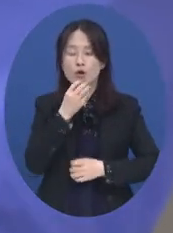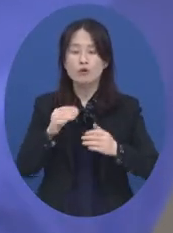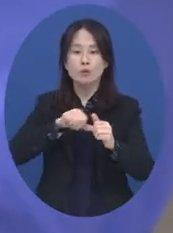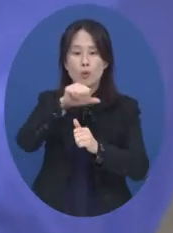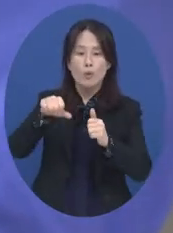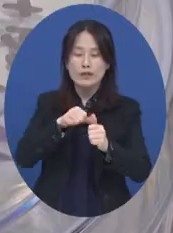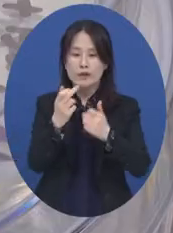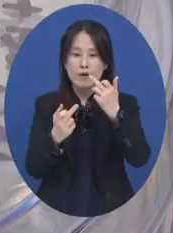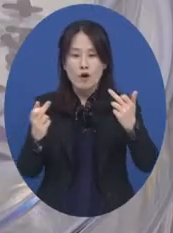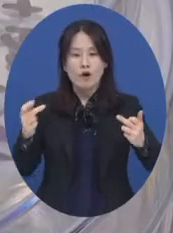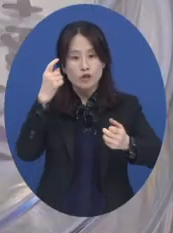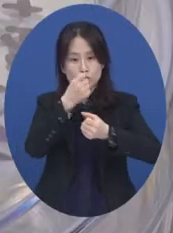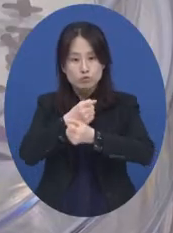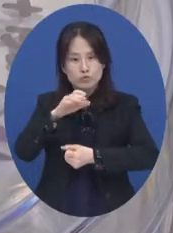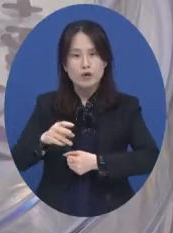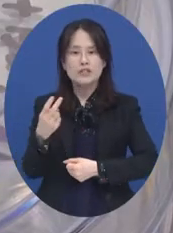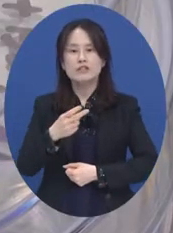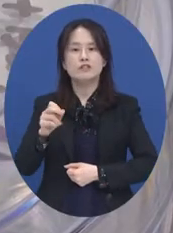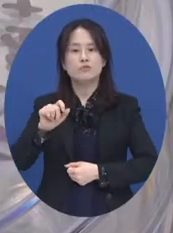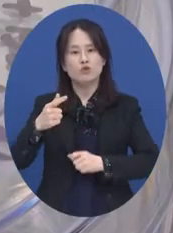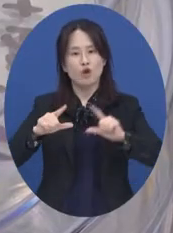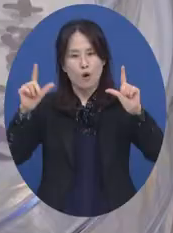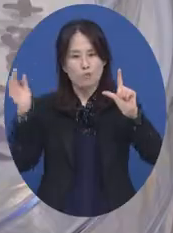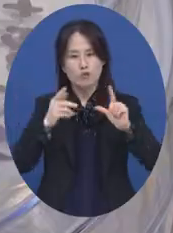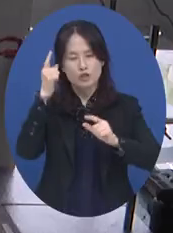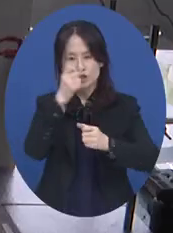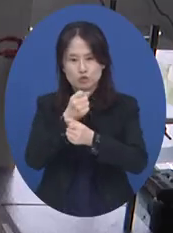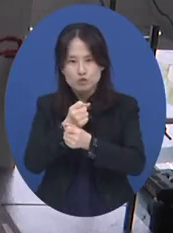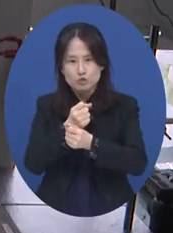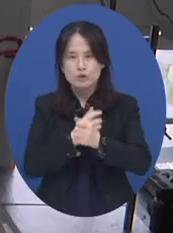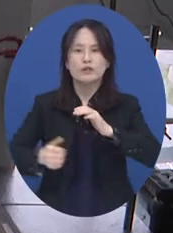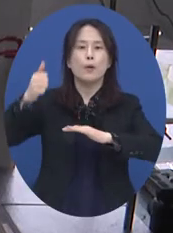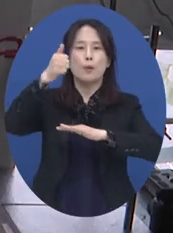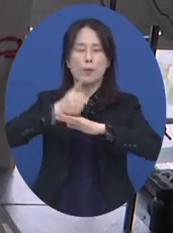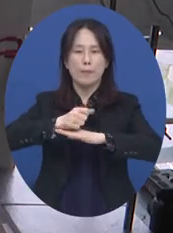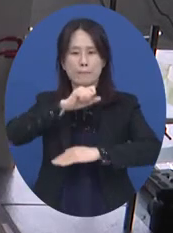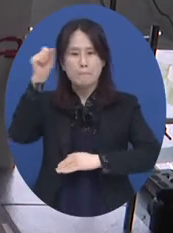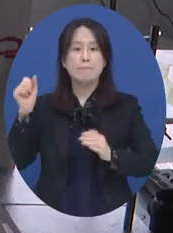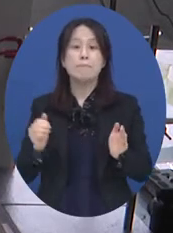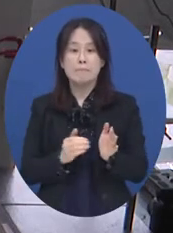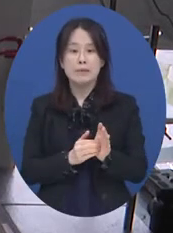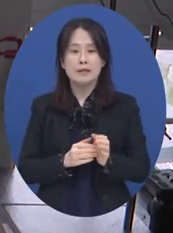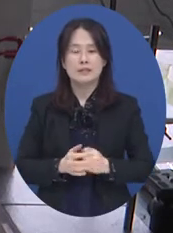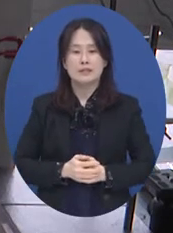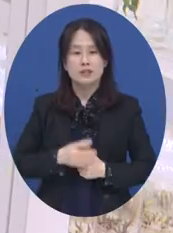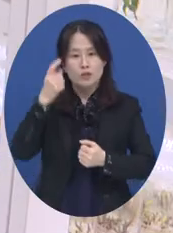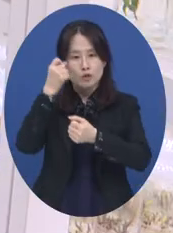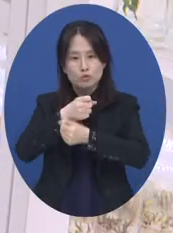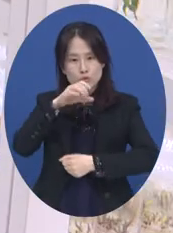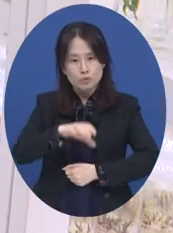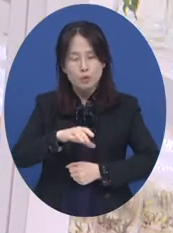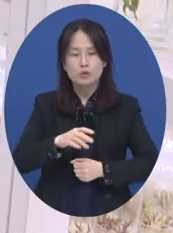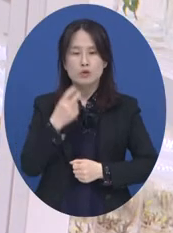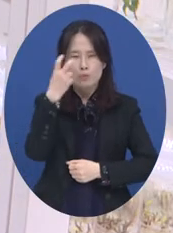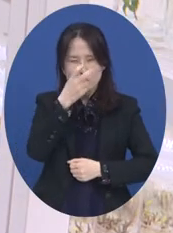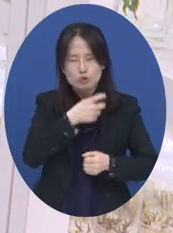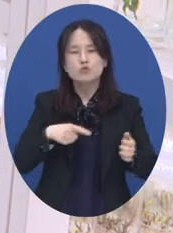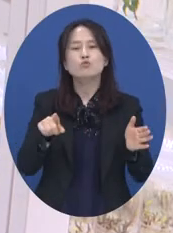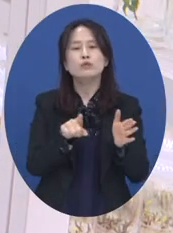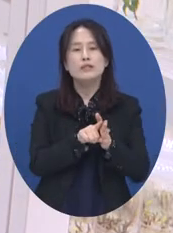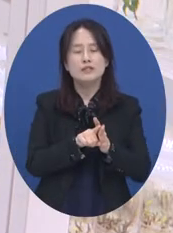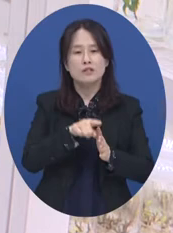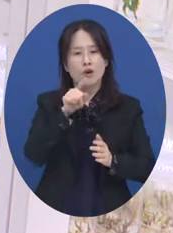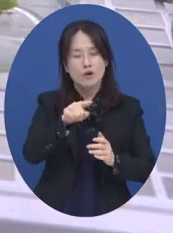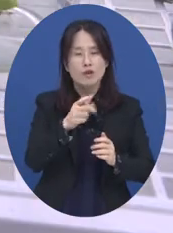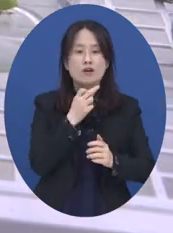연구소 가시나 2016년부터 연구한 끝에 자체 채식의 성공했기 때문입니다 연구소는 자생지 보존을 위해 현재 에서